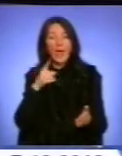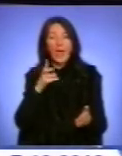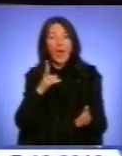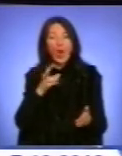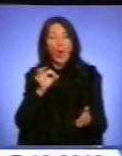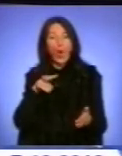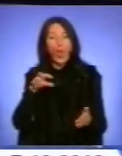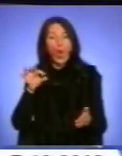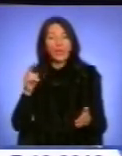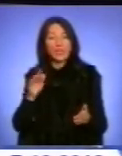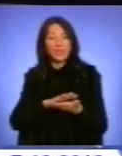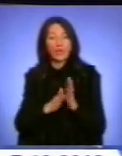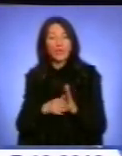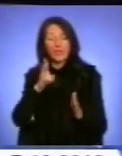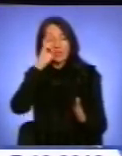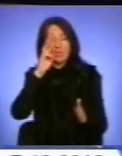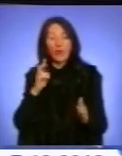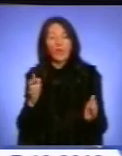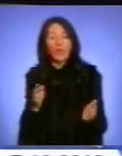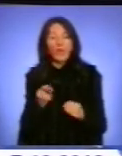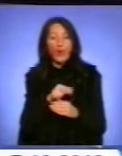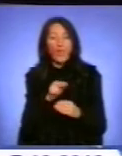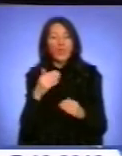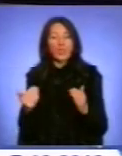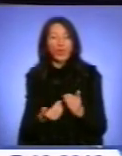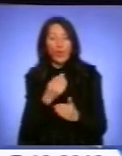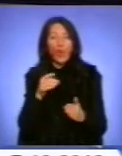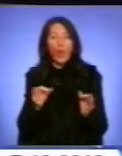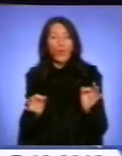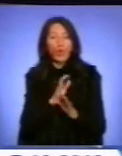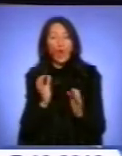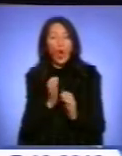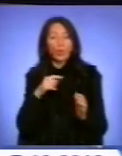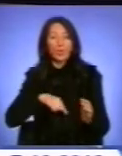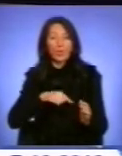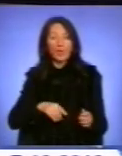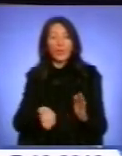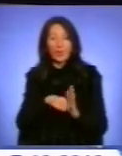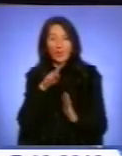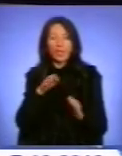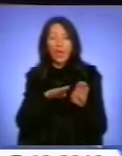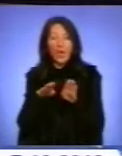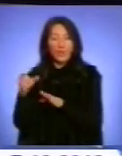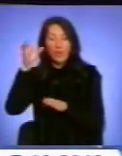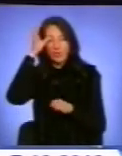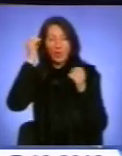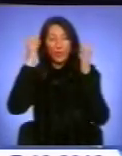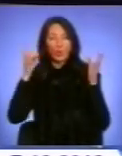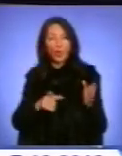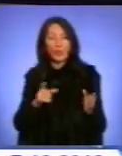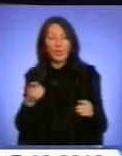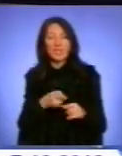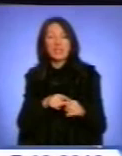формування нового природоохоронного менталітету та підвищення рівня екологічної освіти і культури громадян. З цієї нагоди в